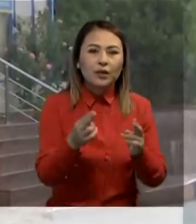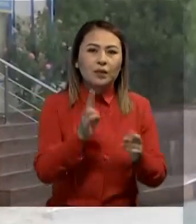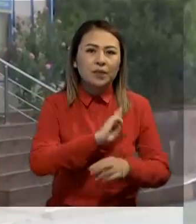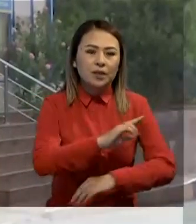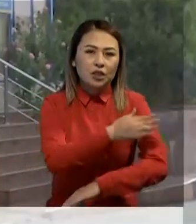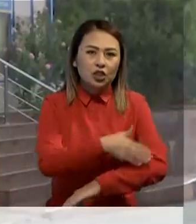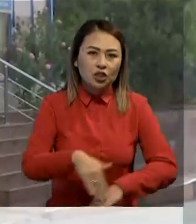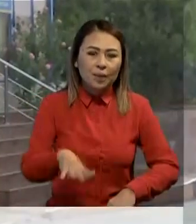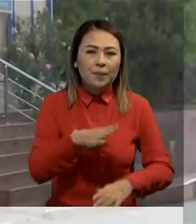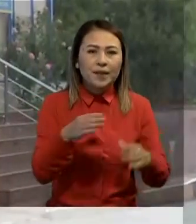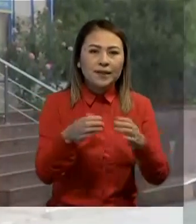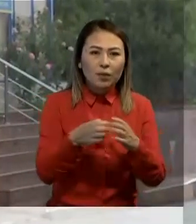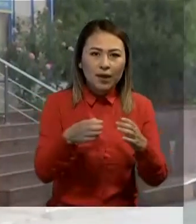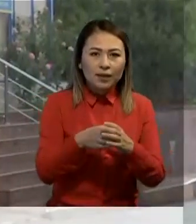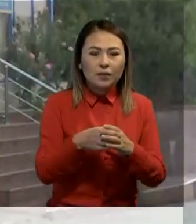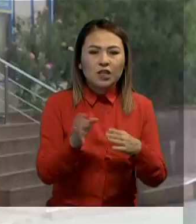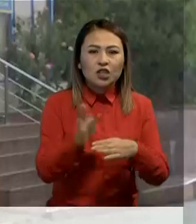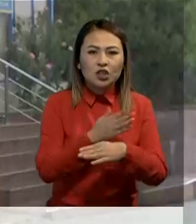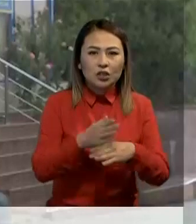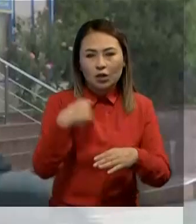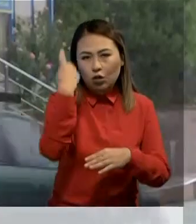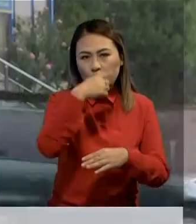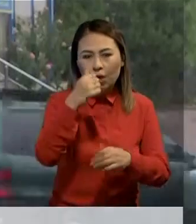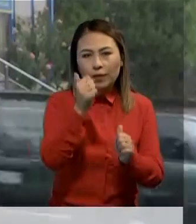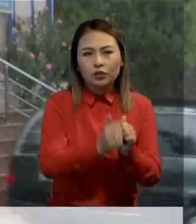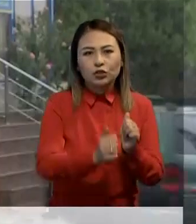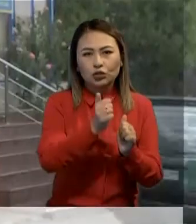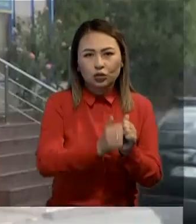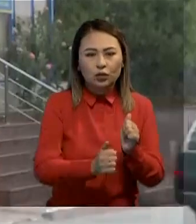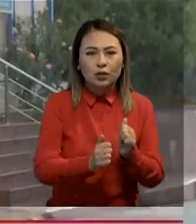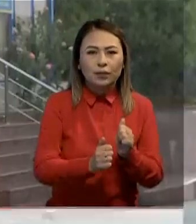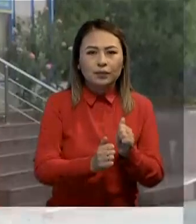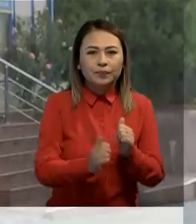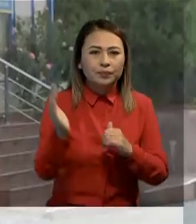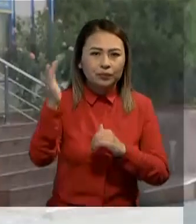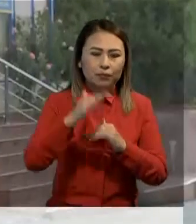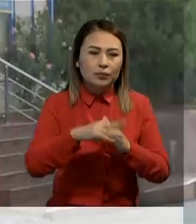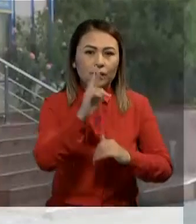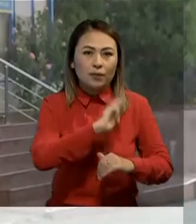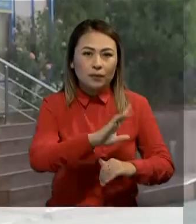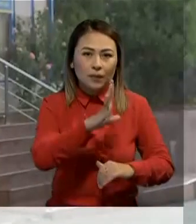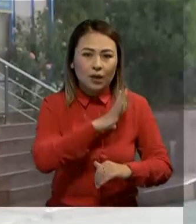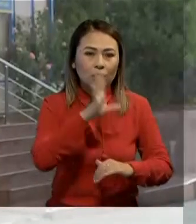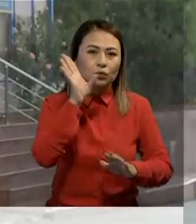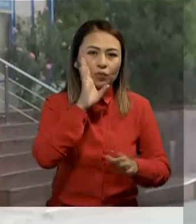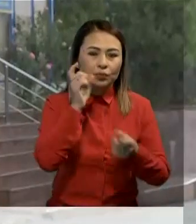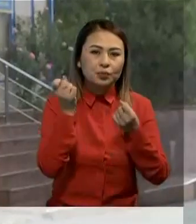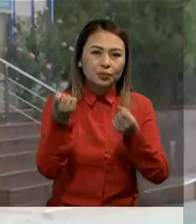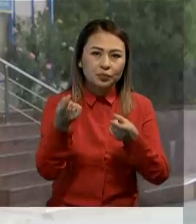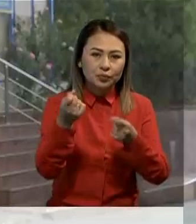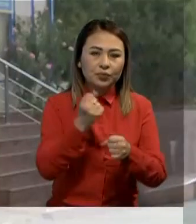біз департаменттің жеке құрамы күнімен жұмыс атқарды. Су шығару жұмыстарын